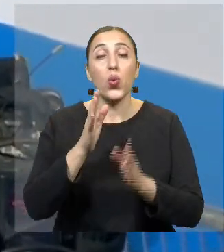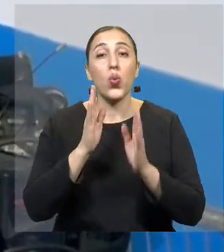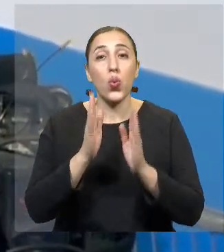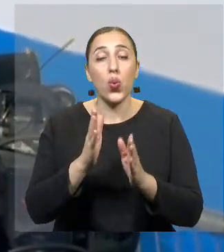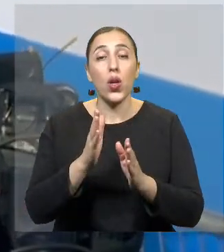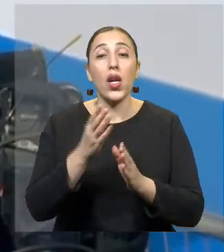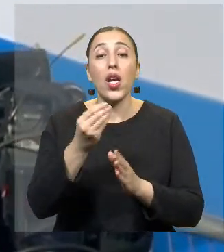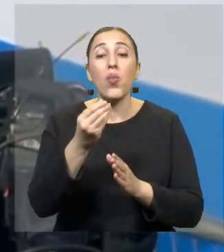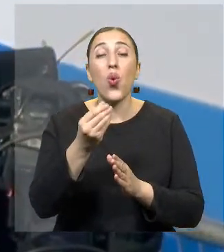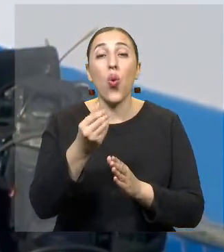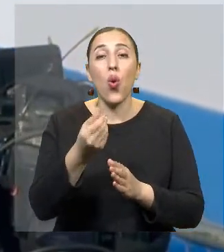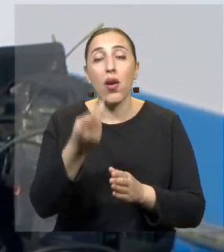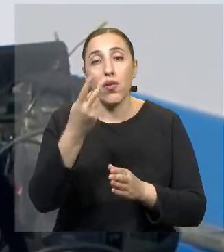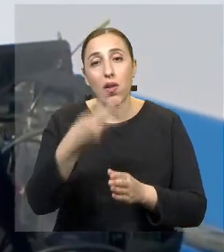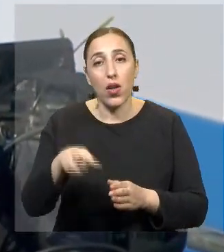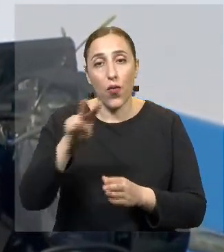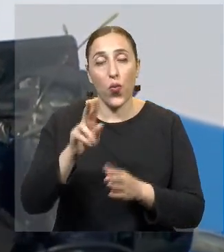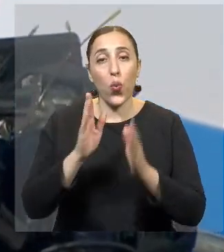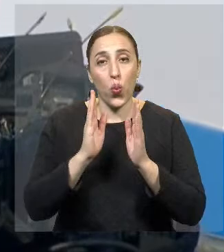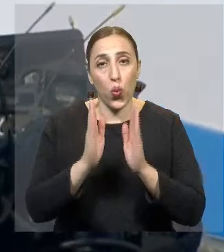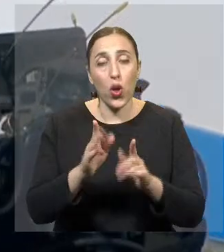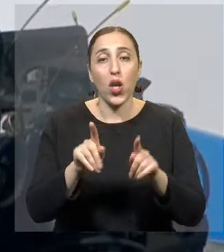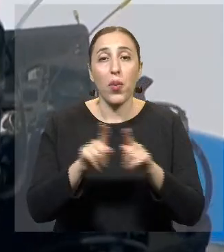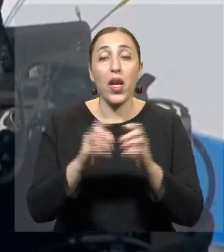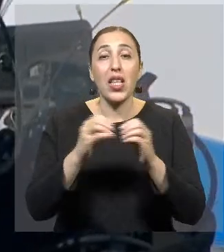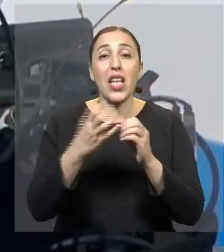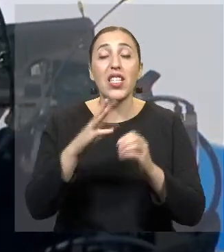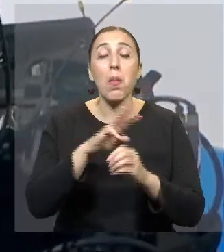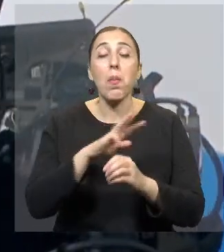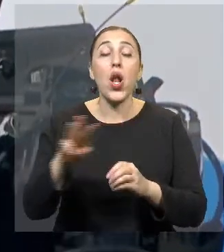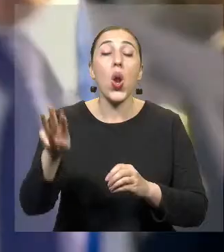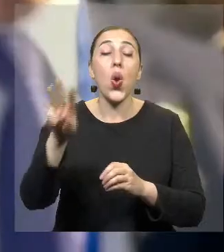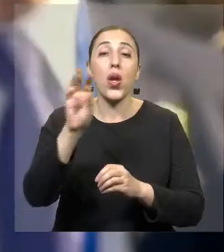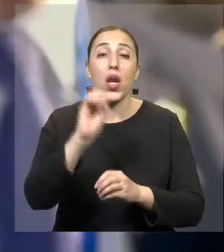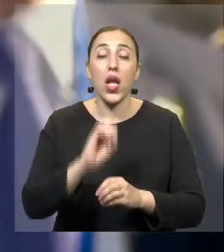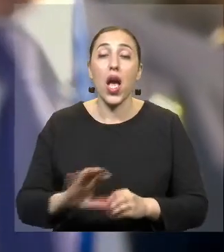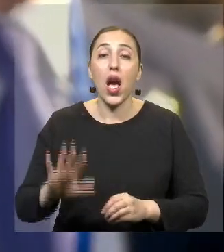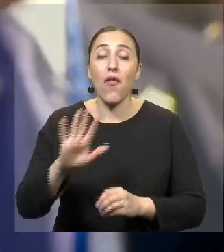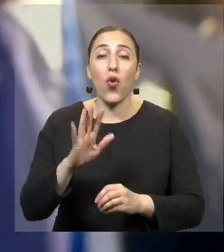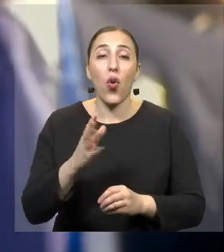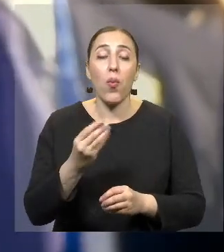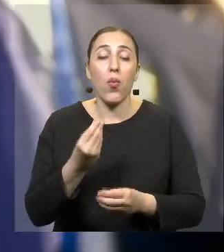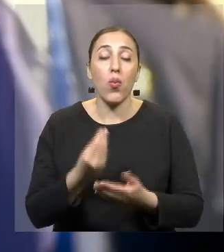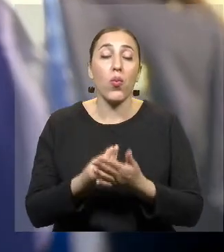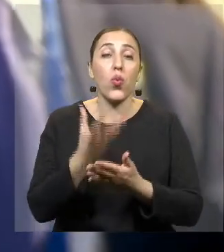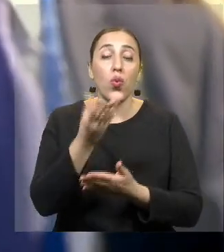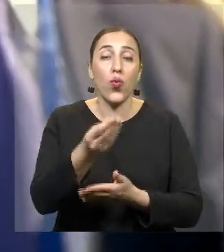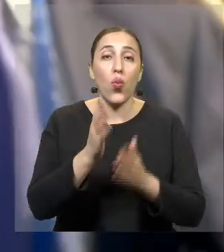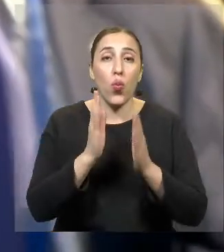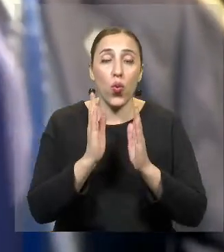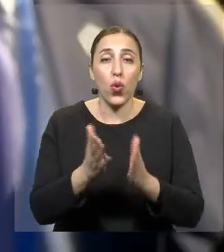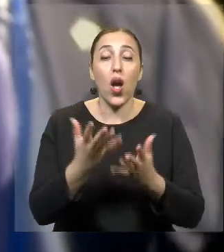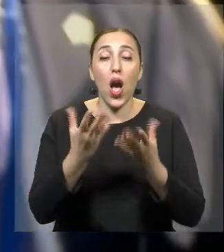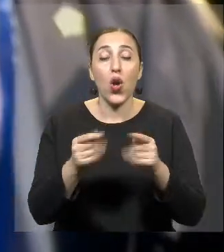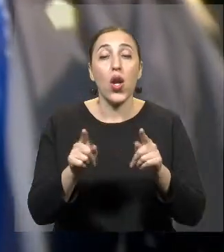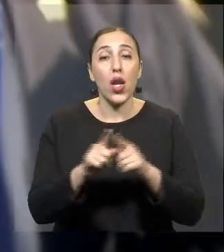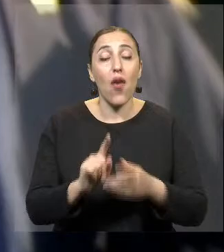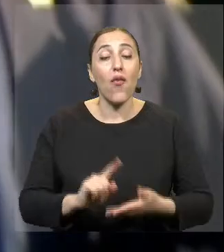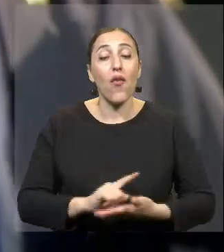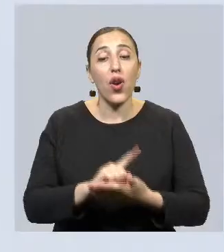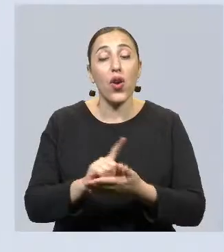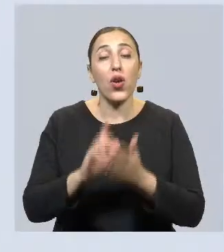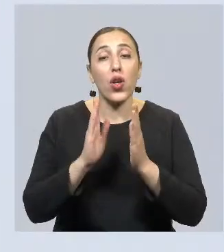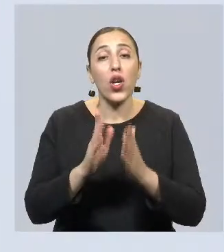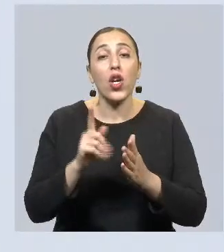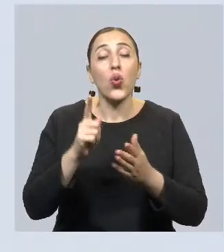դրկնա պատկենք այդ աջակցությունը, մենք տրամադրում ենք նաև 15 միլոն եվրով որպես ուղիղ բյուջետային աջակցություն և այսօր կգնարկենք, թե ուրիշ